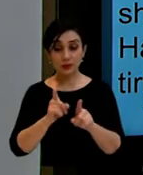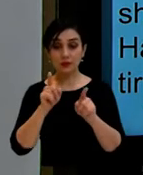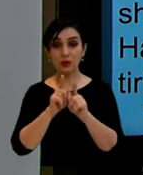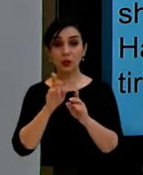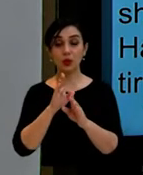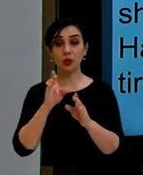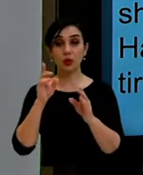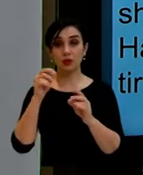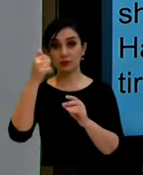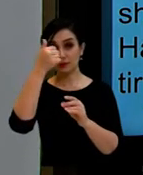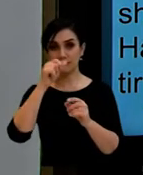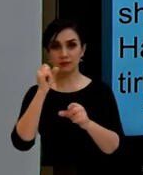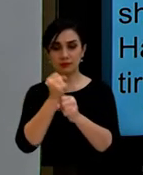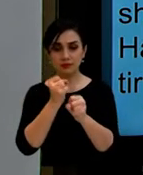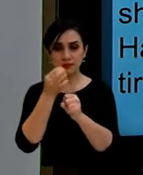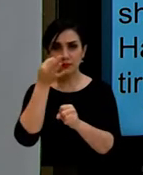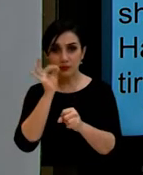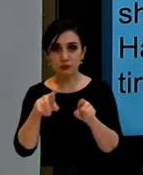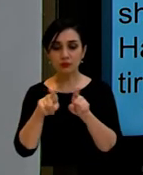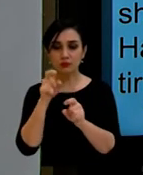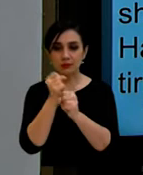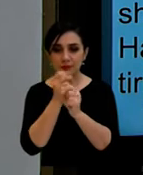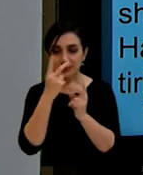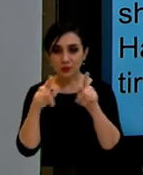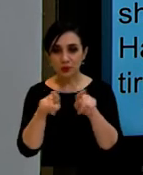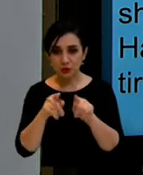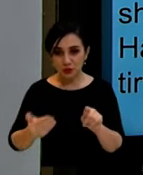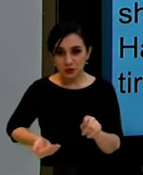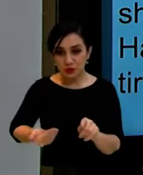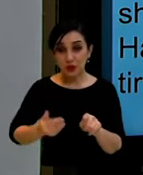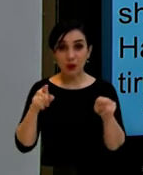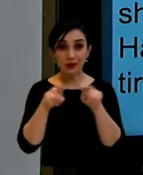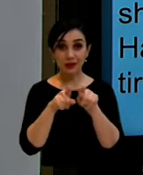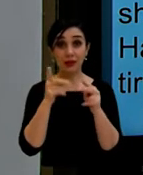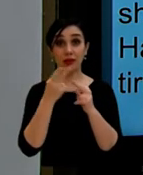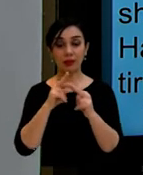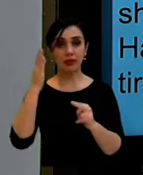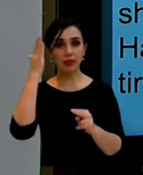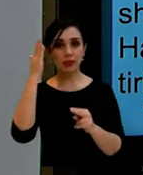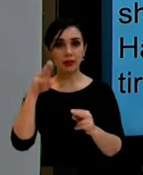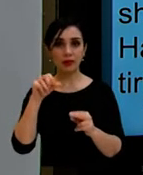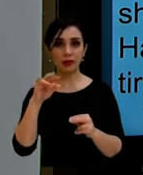jondan yasagan haykal tirikka o'xshaydi. Talant degani shu.